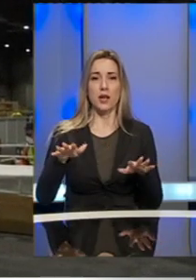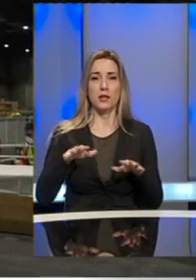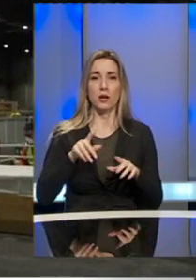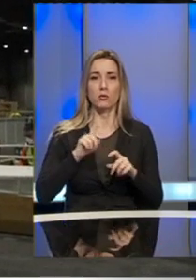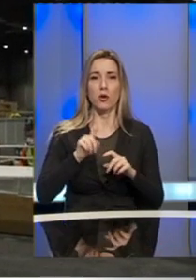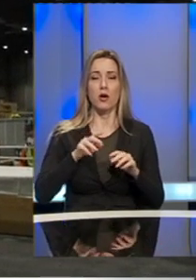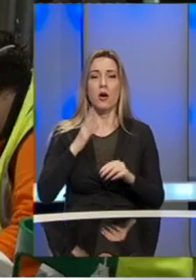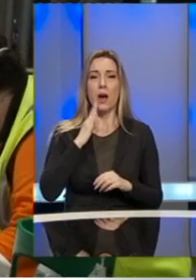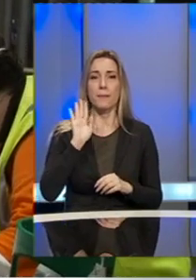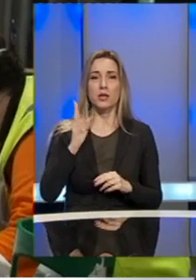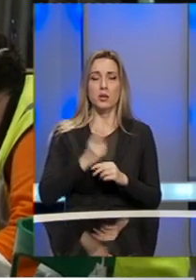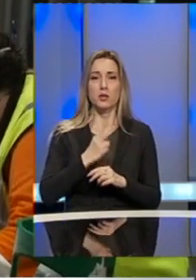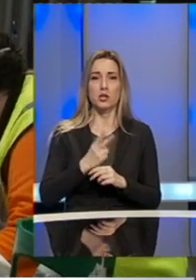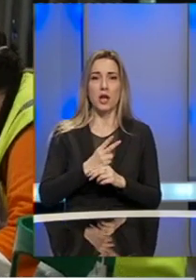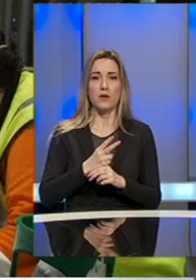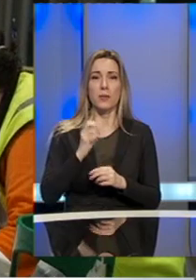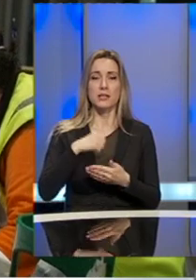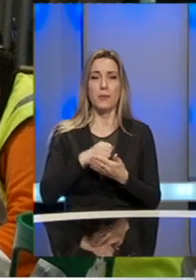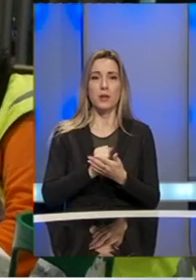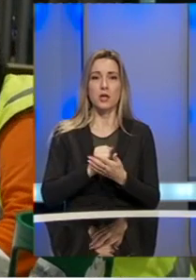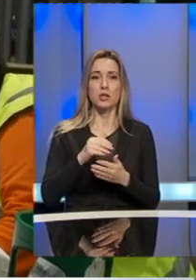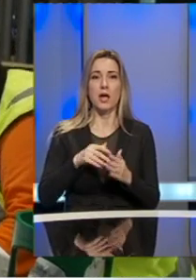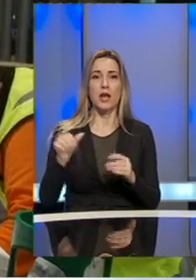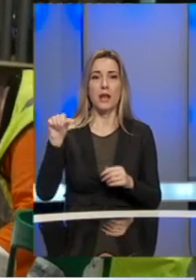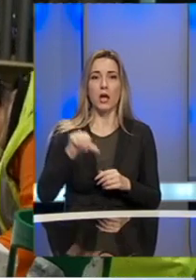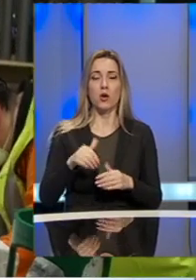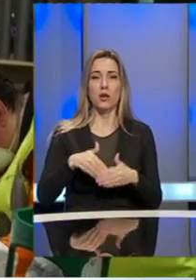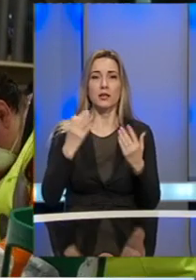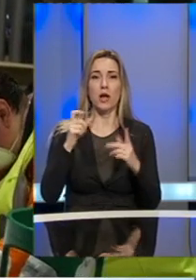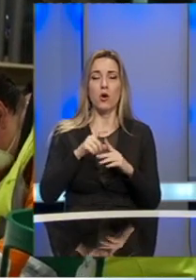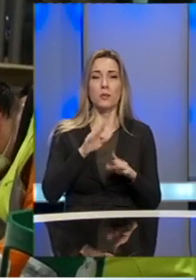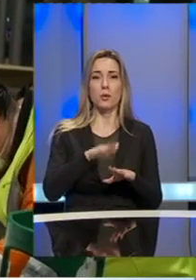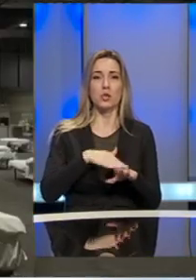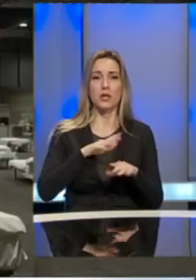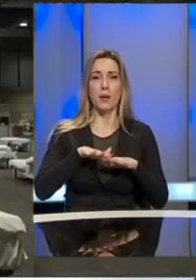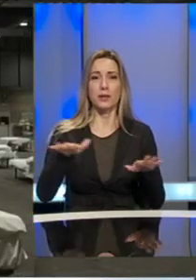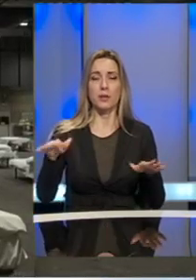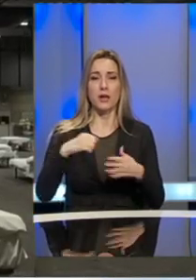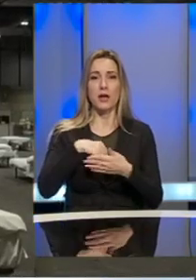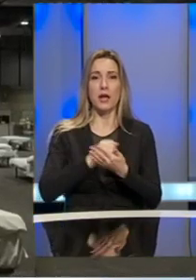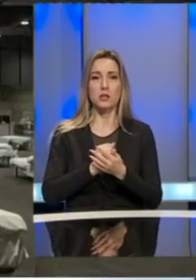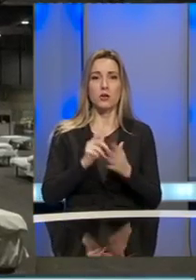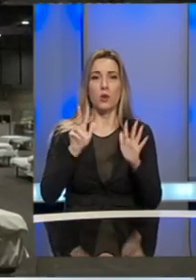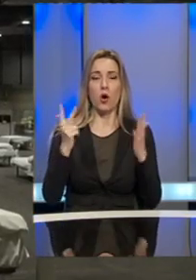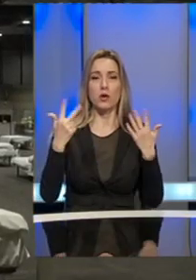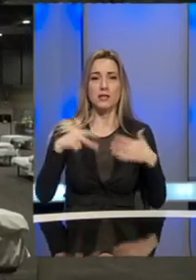U Sjedinjenim Američkim Državama zabilježen je najgori dan od početka epidemije. Registrovano je